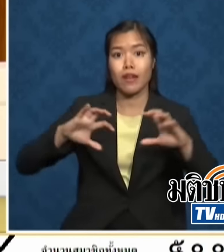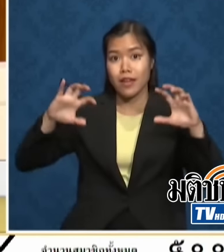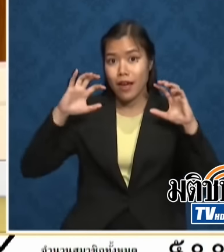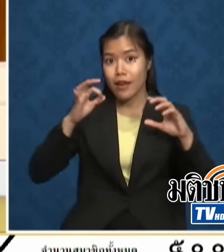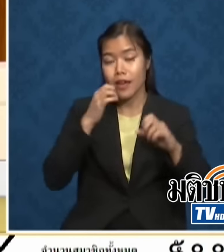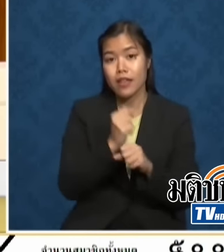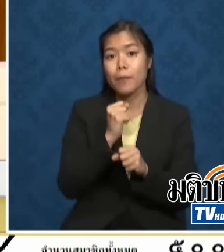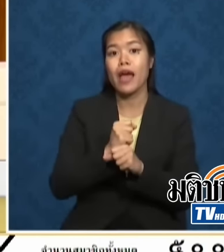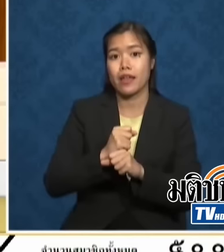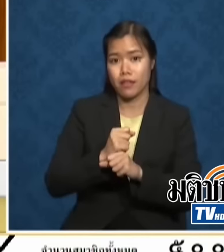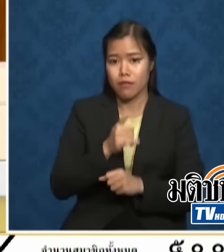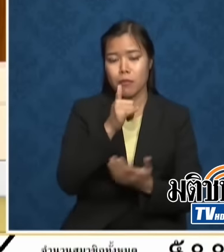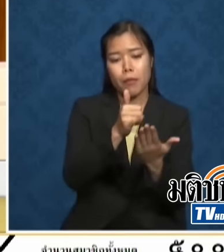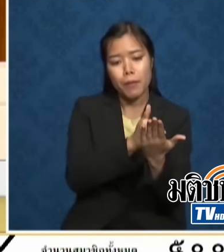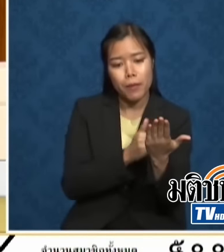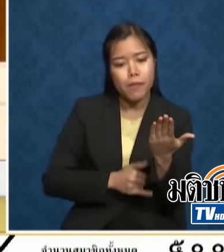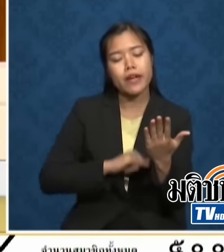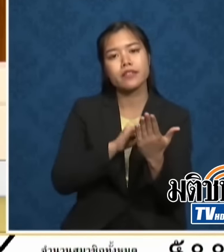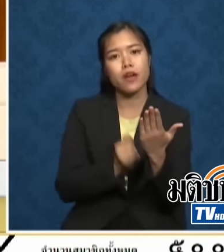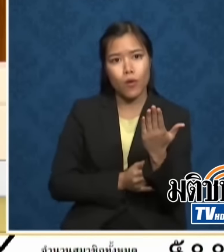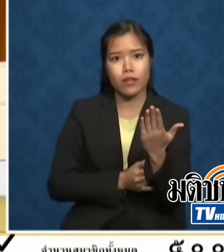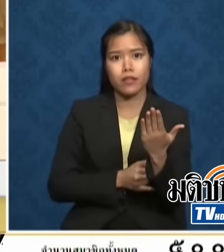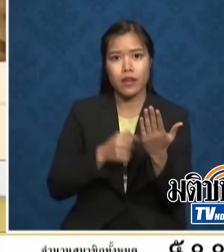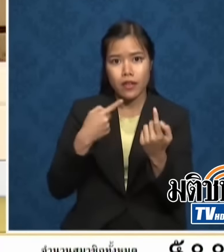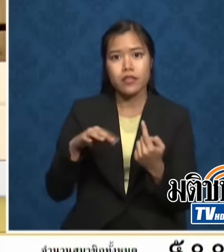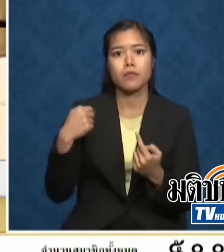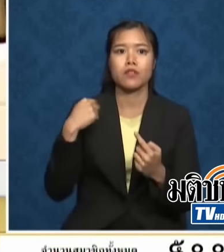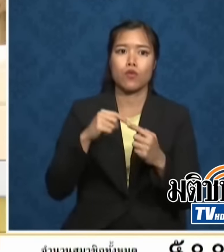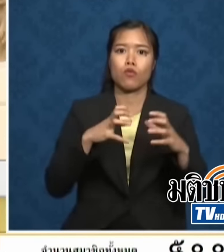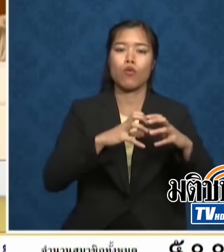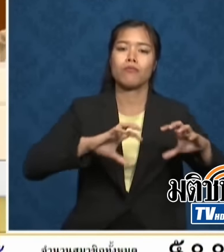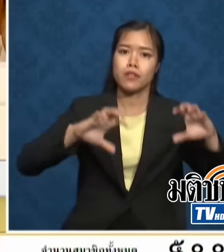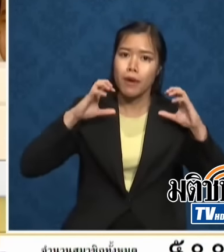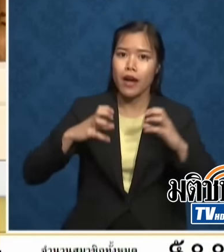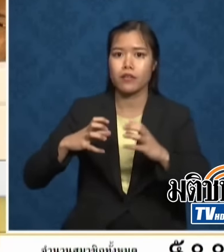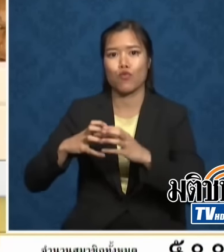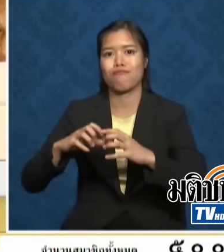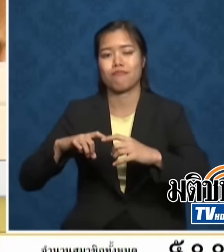เพื่อนสมาชิกสภาผู้แทนราษฎรทั้งฝ่ายรัฐบาลและฝ่ายค้าน